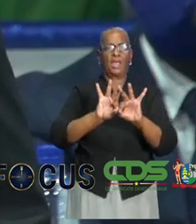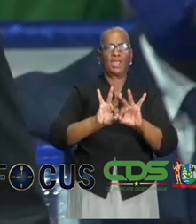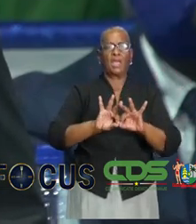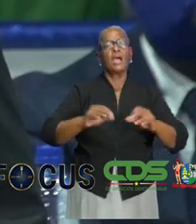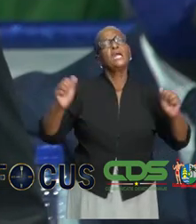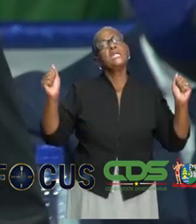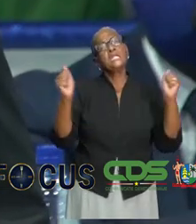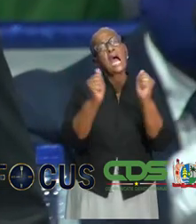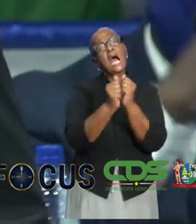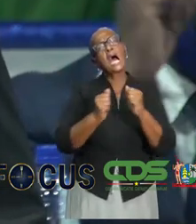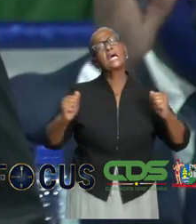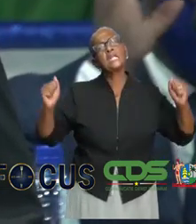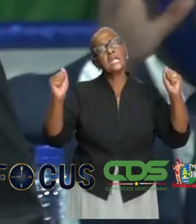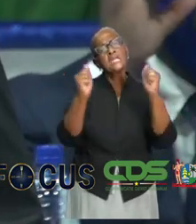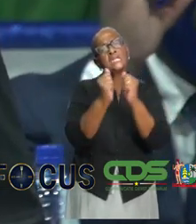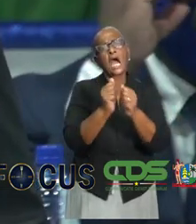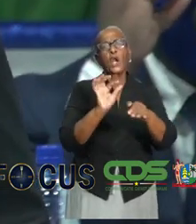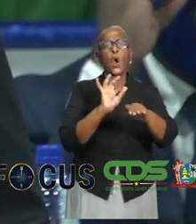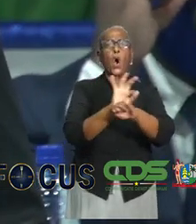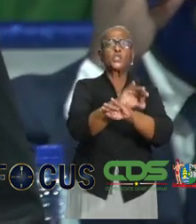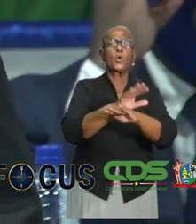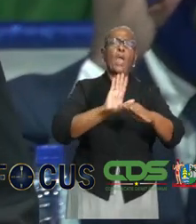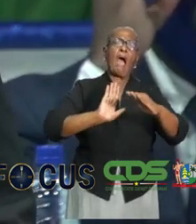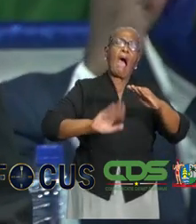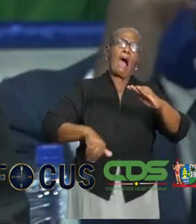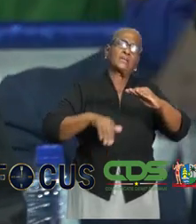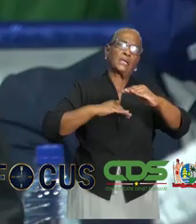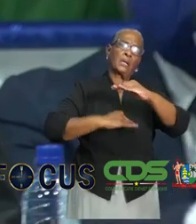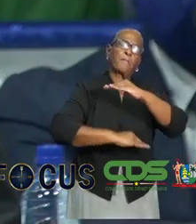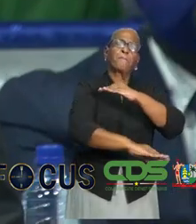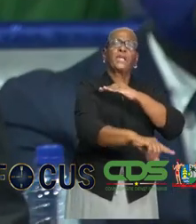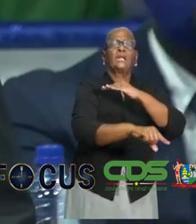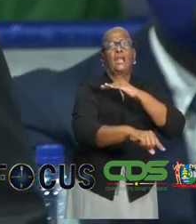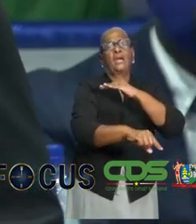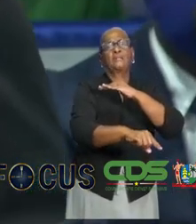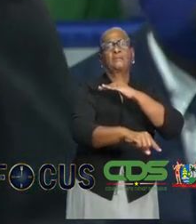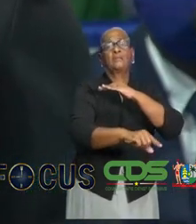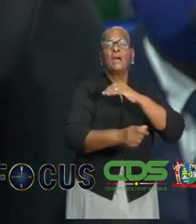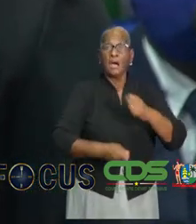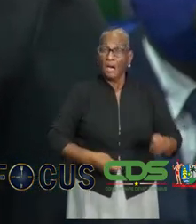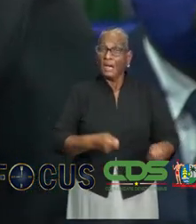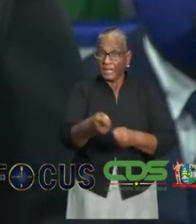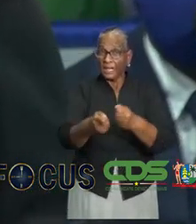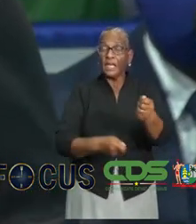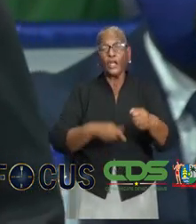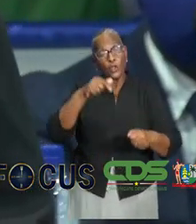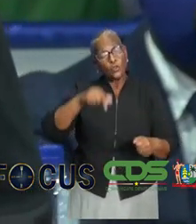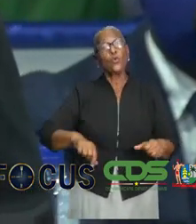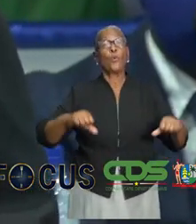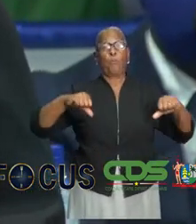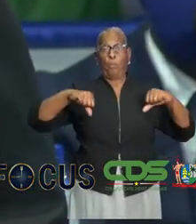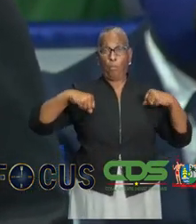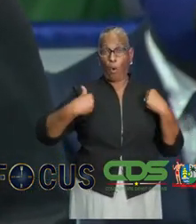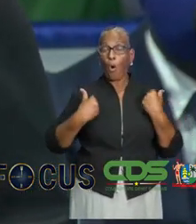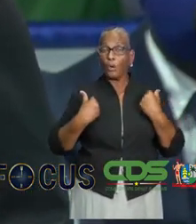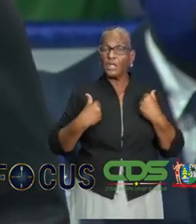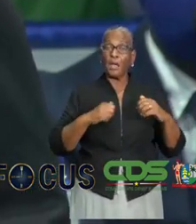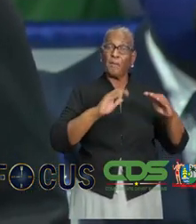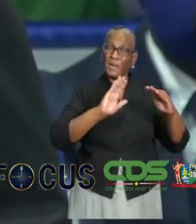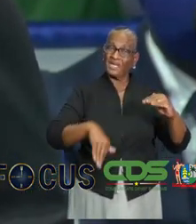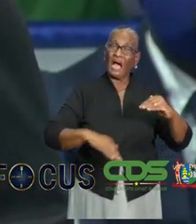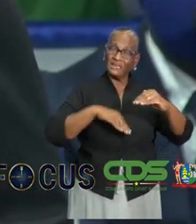van onderwijsachterstand in het binnenland. De regering heeft reeds een begin gemaakt om de achterstanden